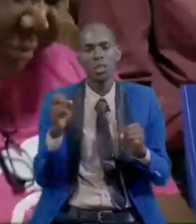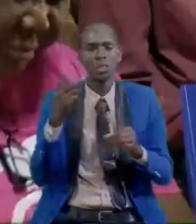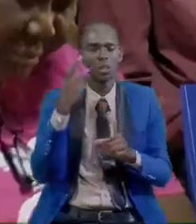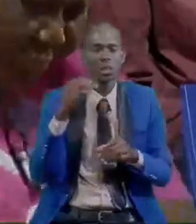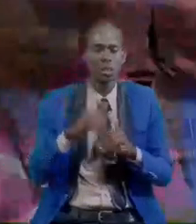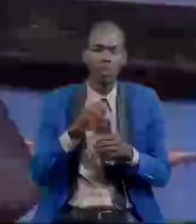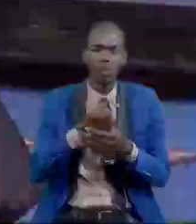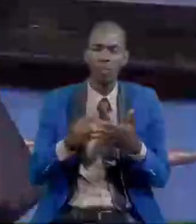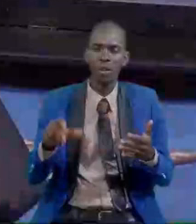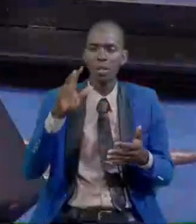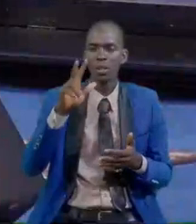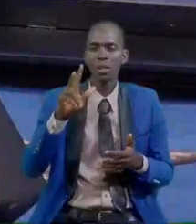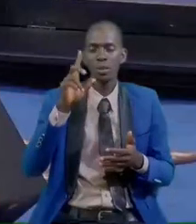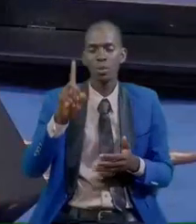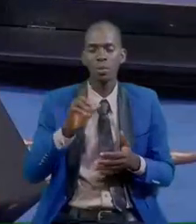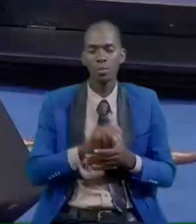Verset